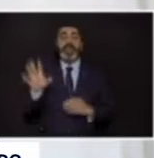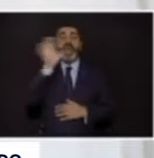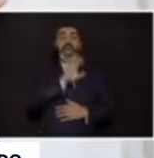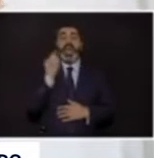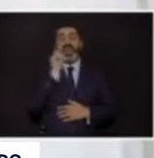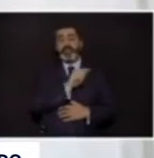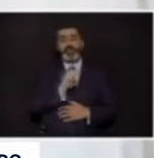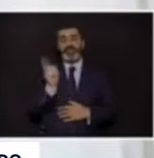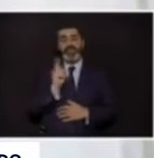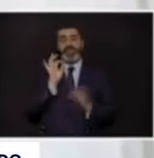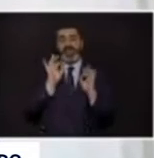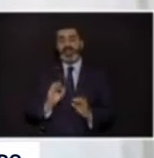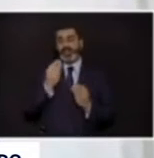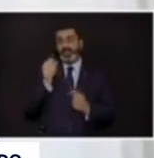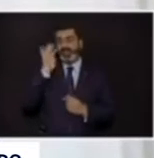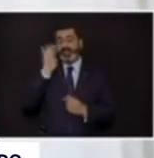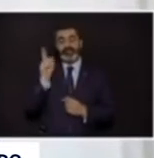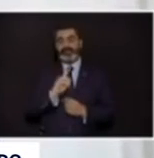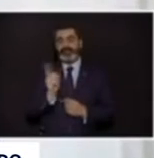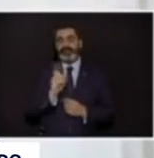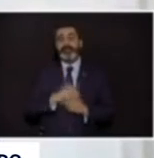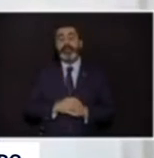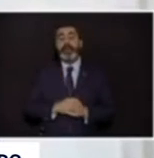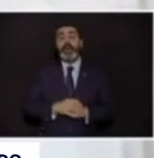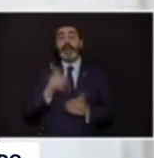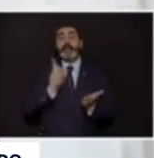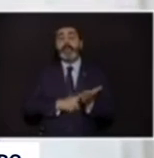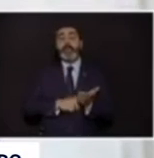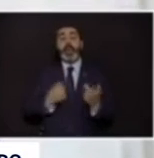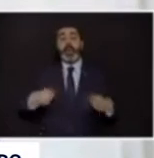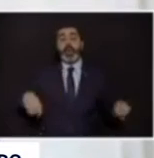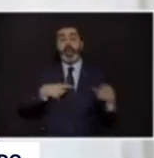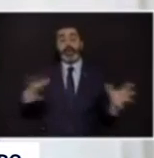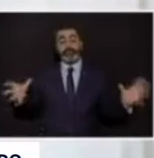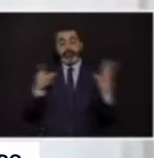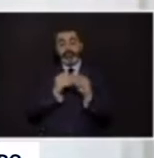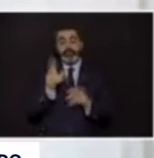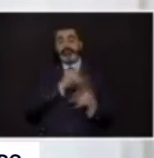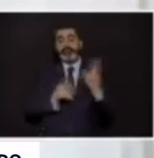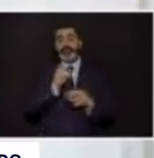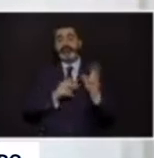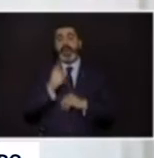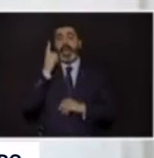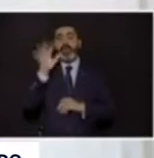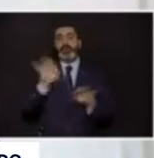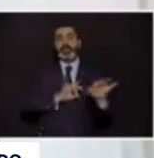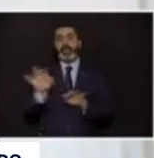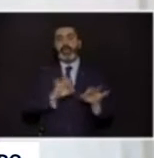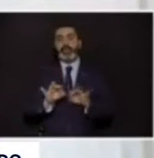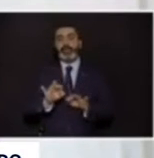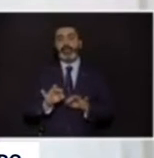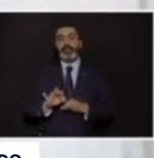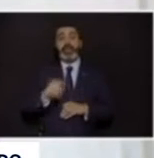αξίζει κάτι περισσότερο και πιστεύω ότι αυτός είναι ο τρόπος για να σεβαστούμε τη μεγάλη δέσμευση που οι αρχές,